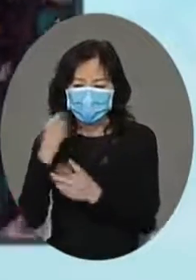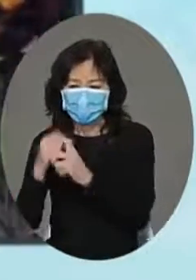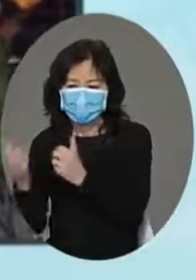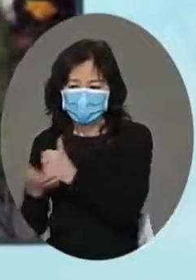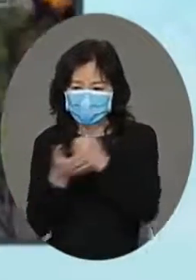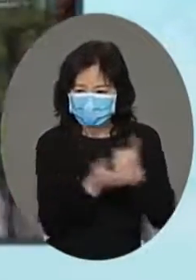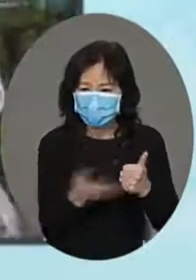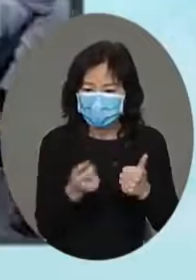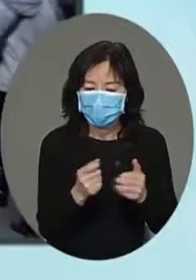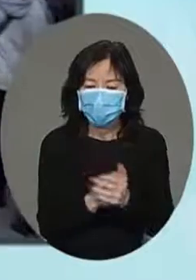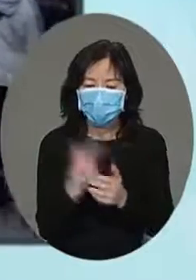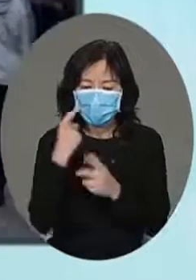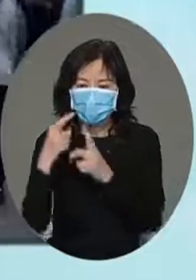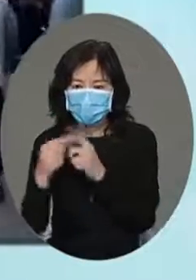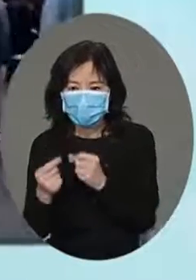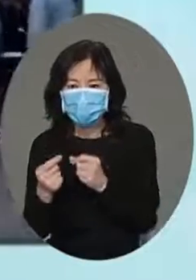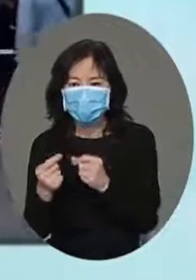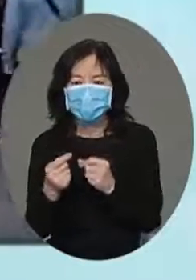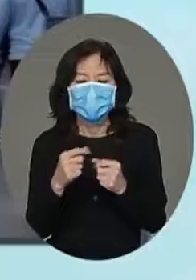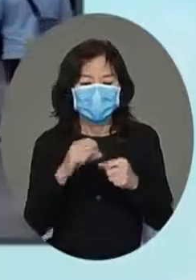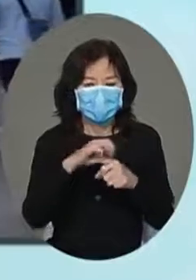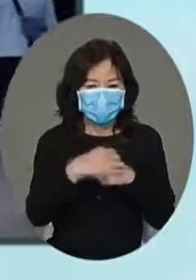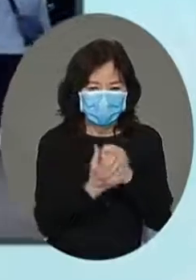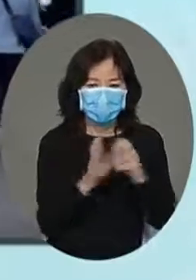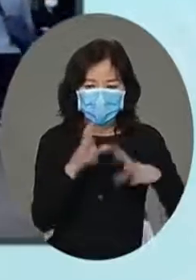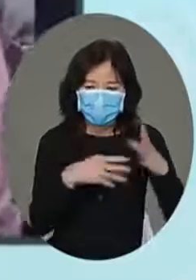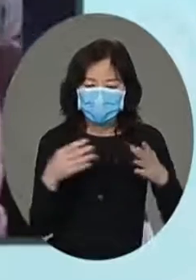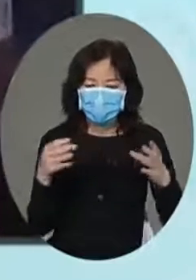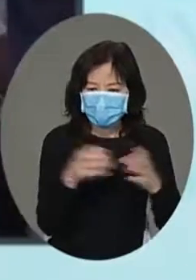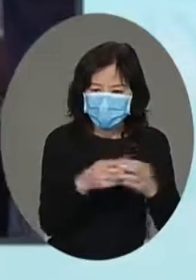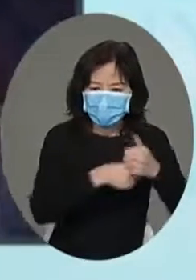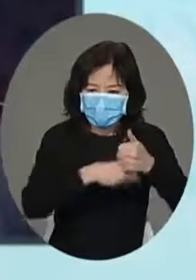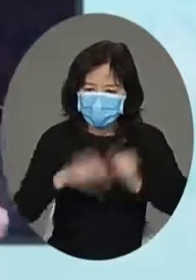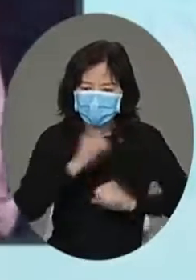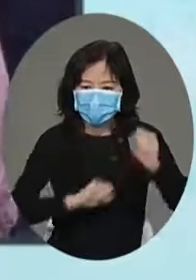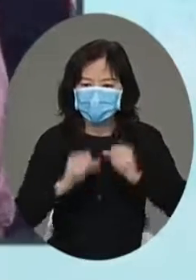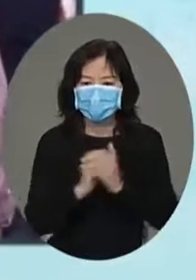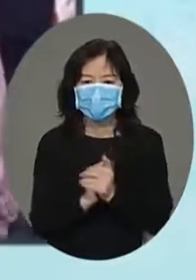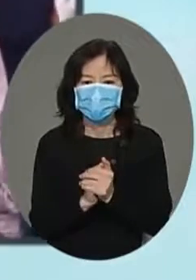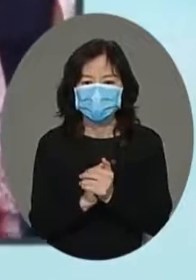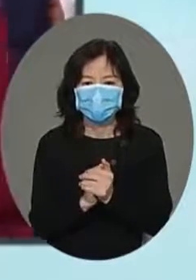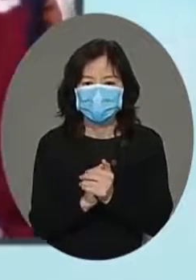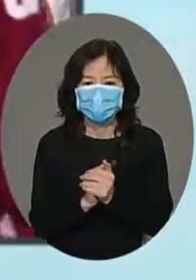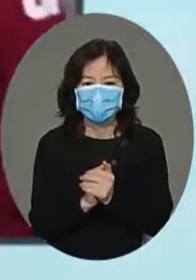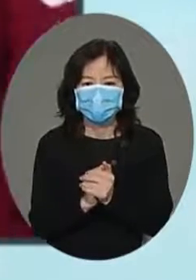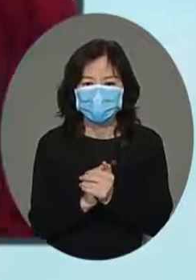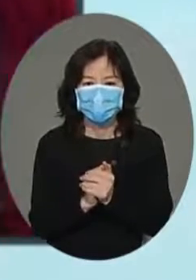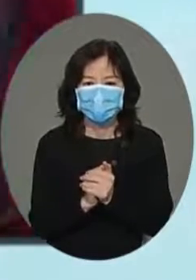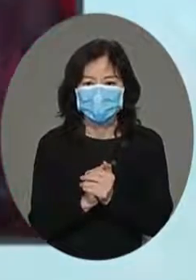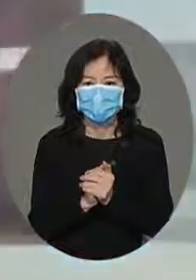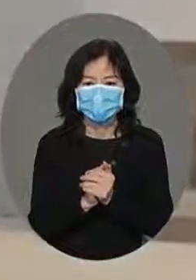會，並將台灣完整納入世衛會議相關機制和活動。香港電台記者何俊傑報